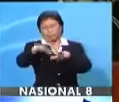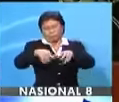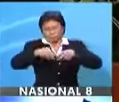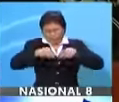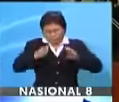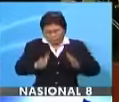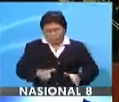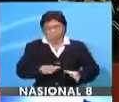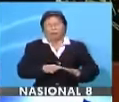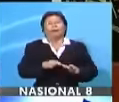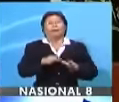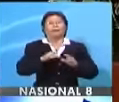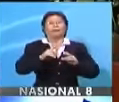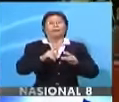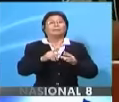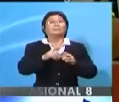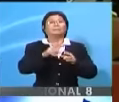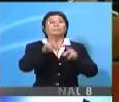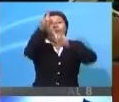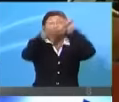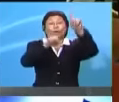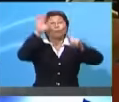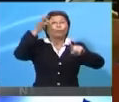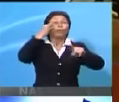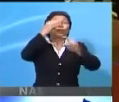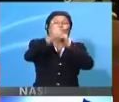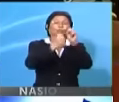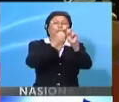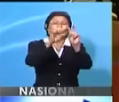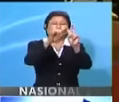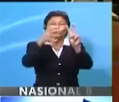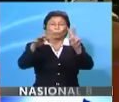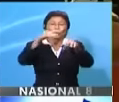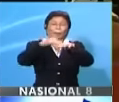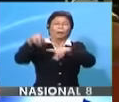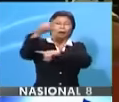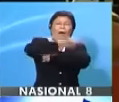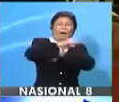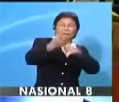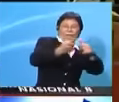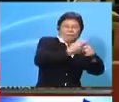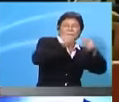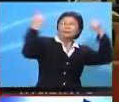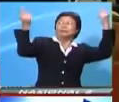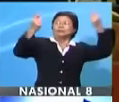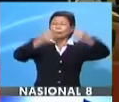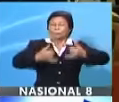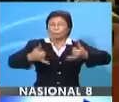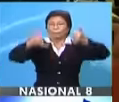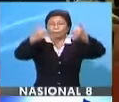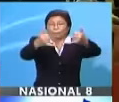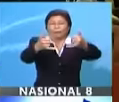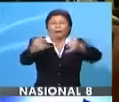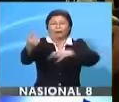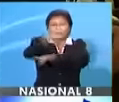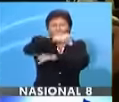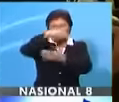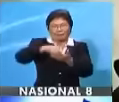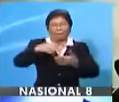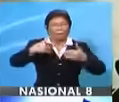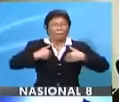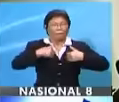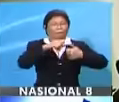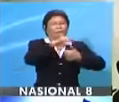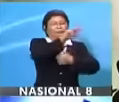penerima menerima darjah kebesaran Persekutuan 2015 pada hari pertama istiadat penganugerahan hari ini. Mereka